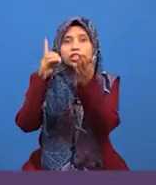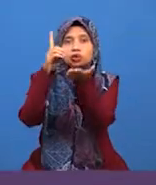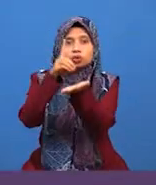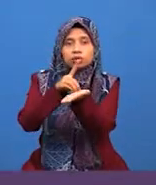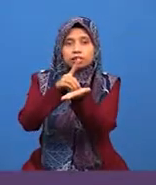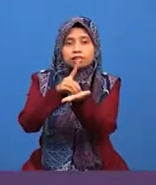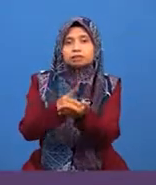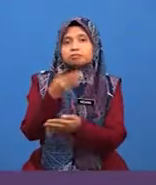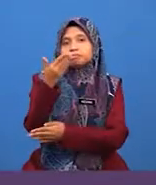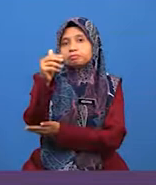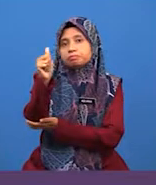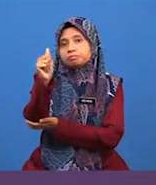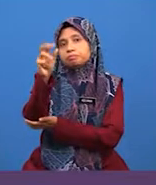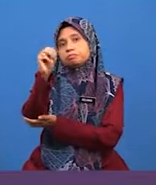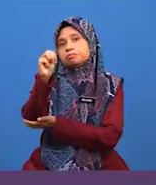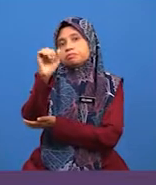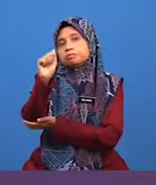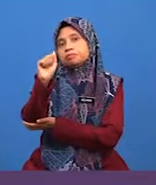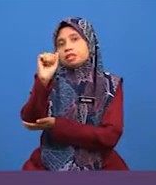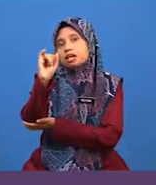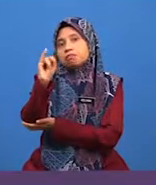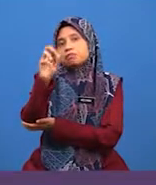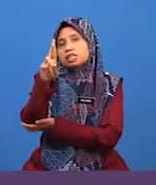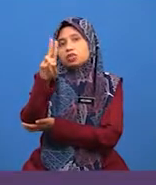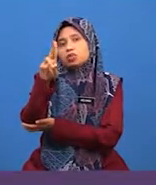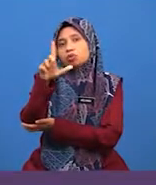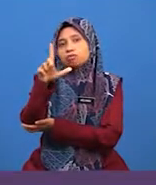Dr. Amirul ialah subjek ayat.